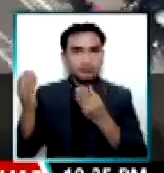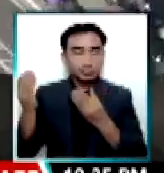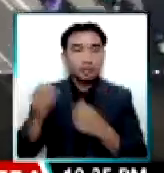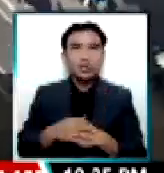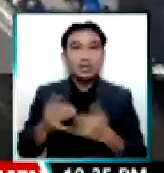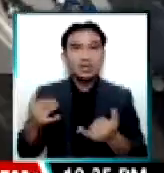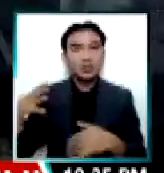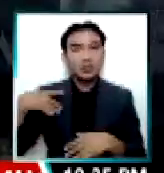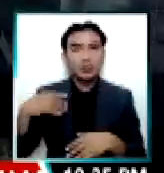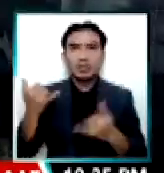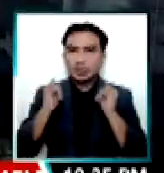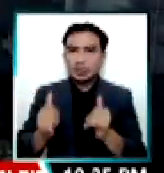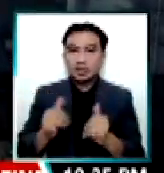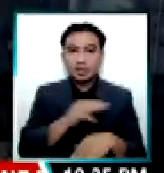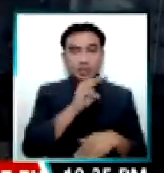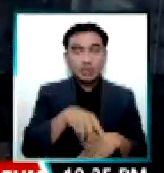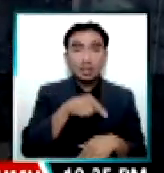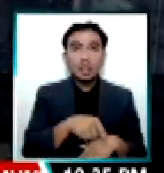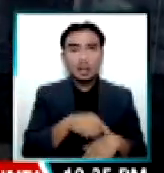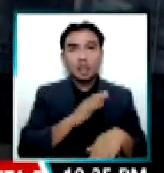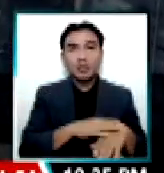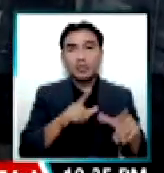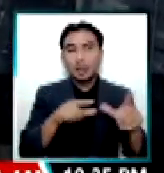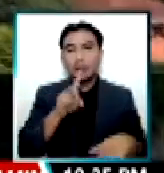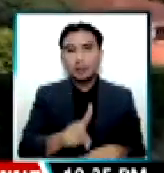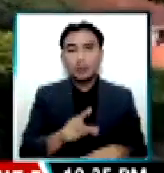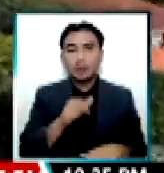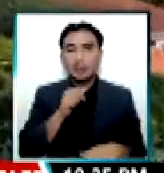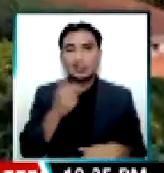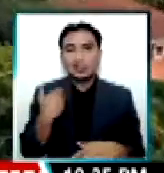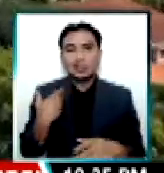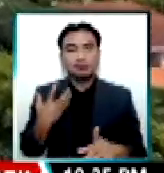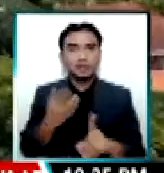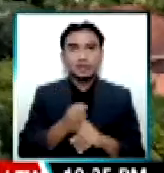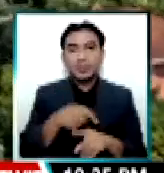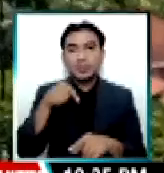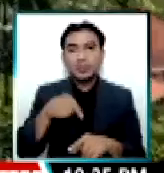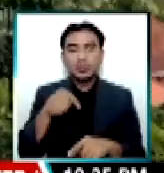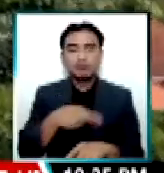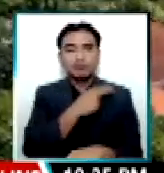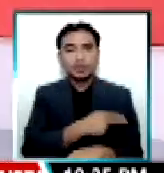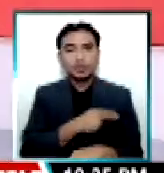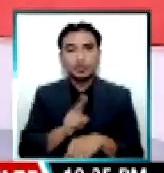alert level 1 ng Metro Manila hanggat hindi naapektuhan ang healthcare utilization rate. Ivan Mayrina, GMA